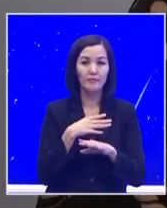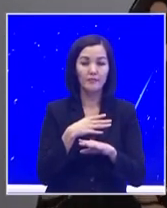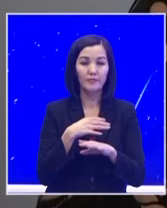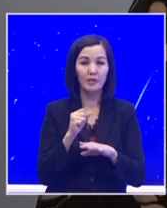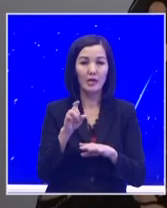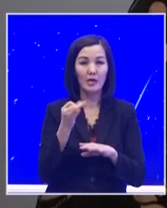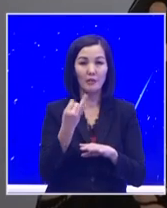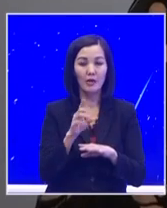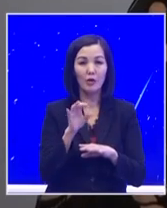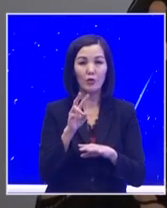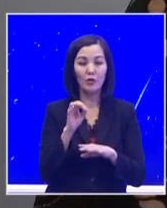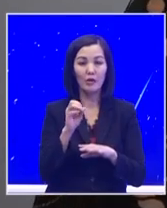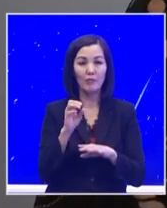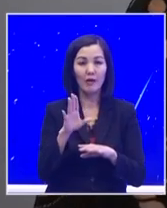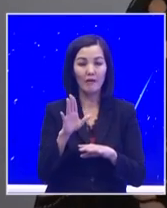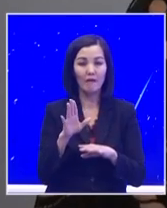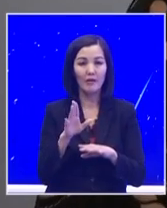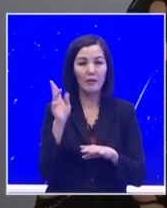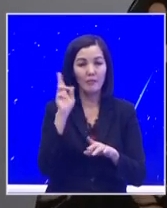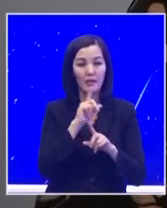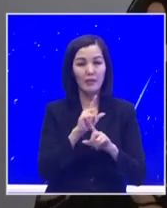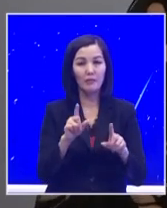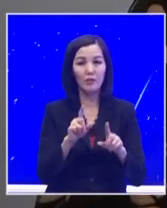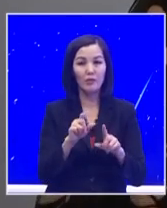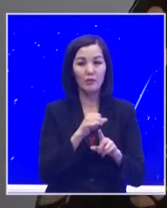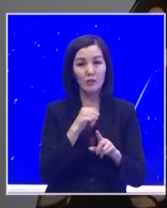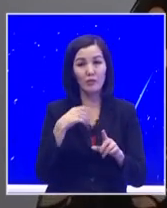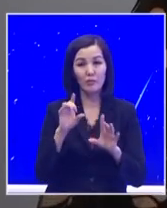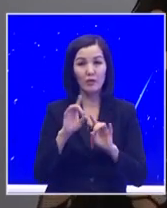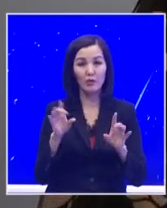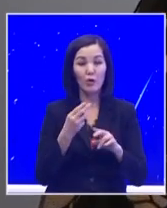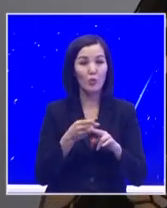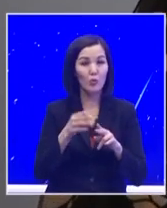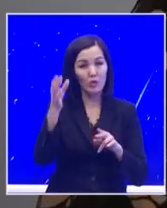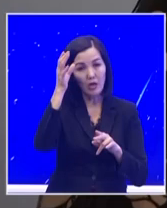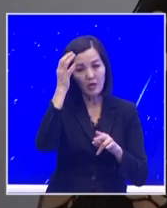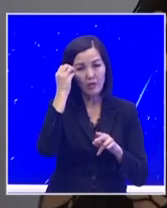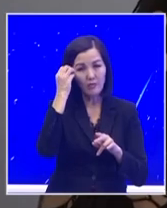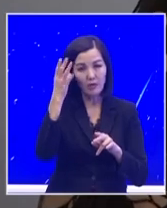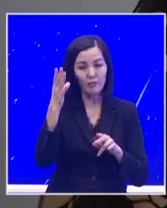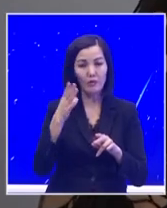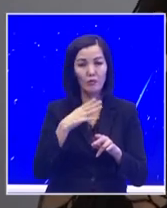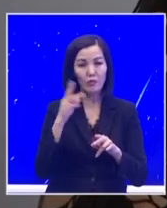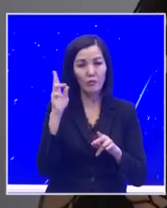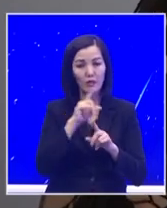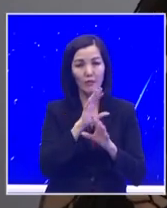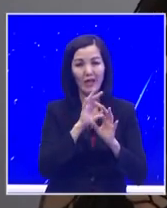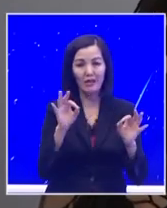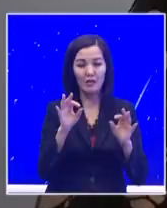Абай Құнанбаев бұл мектепте жаңа өзі айтып жатыр ғой, өте алғыр болды. Мектепті өте жақсы